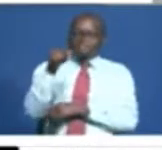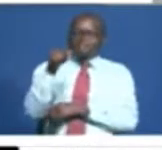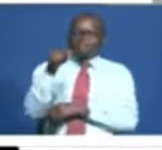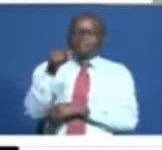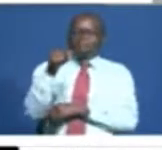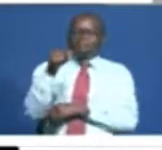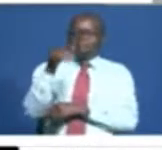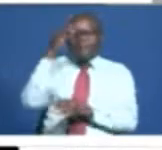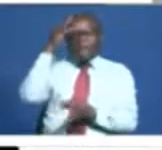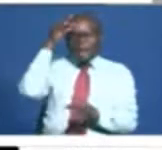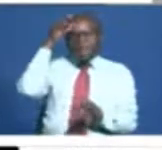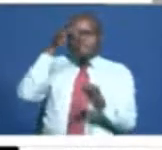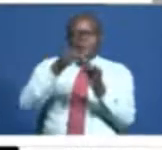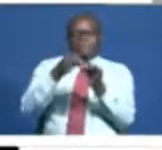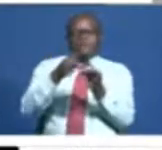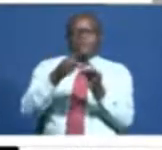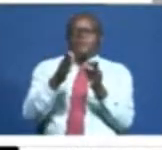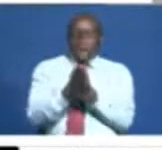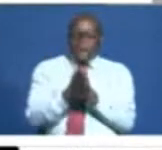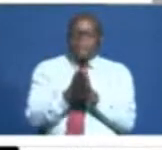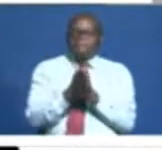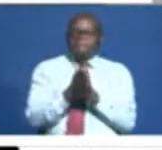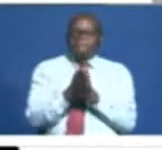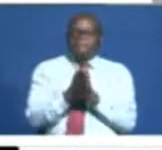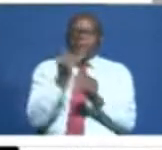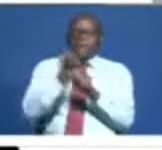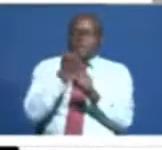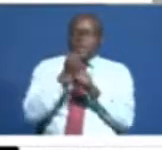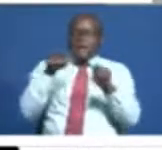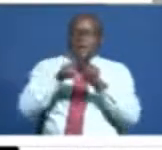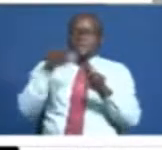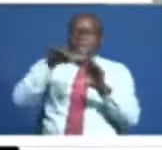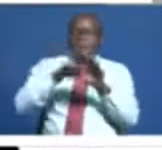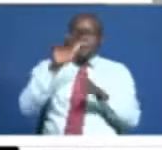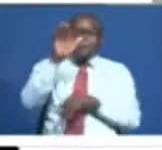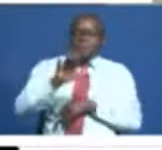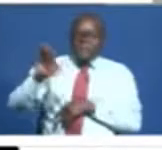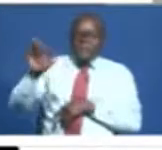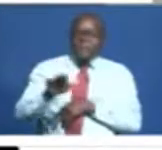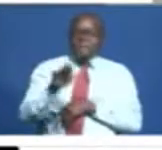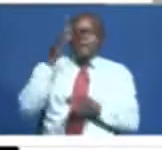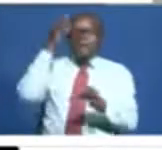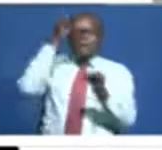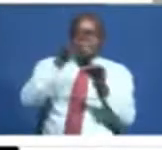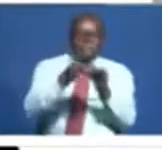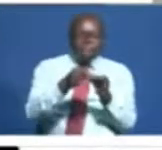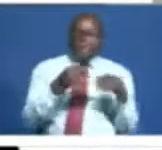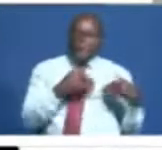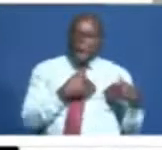kwamba nitatekeleza majukumu yangu ya ubunge kwa uaminifu, uangalifu na